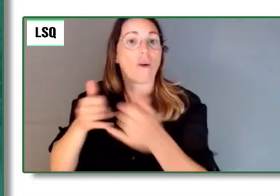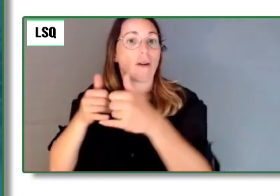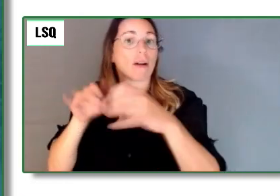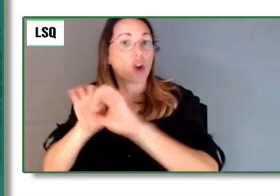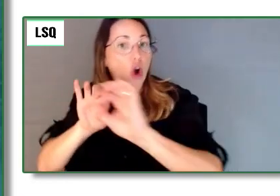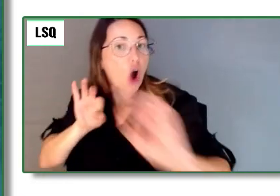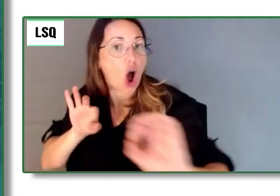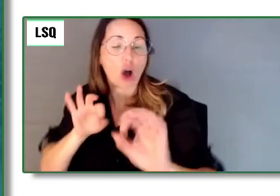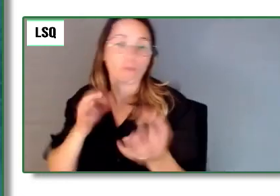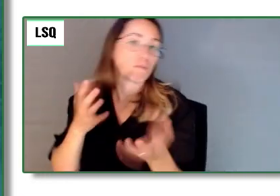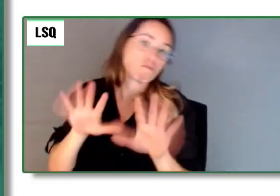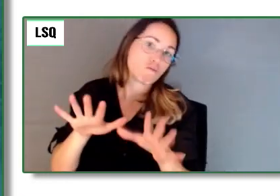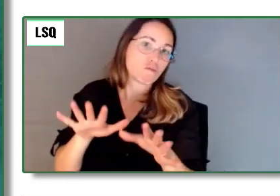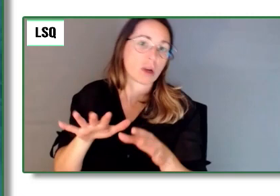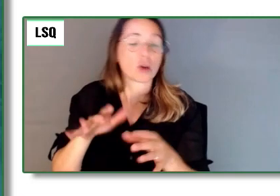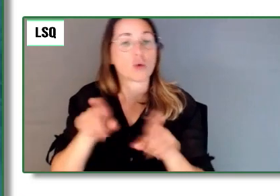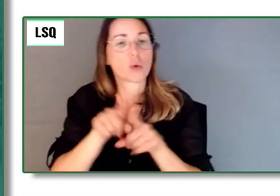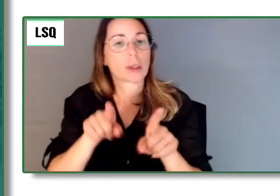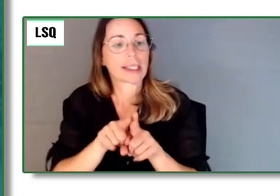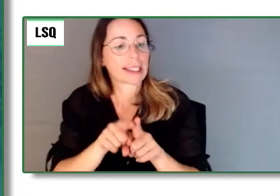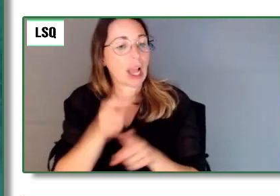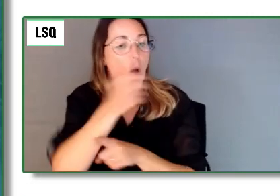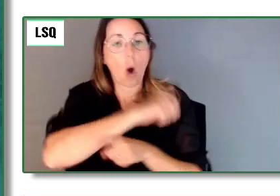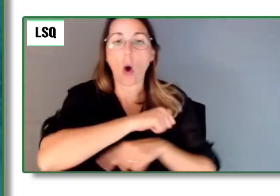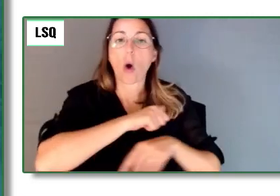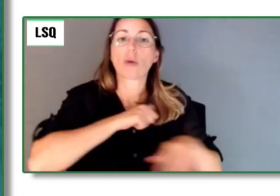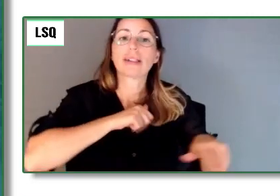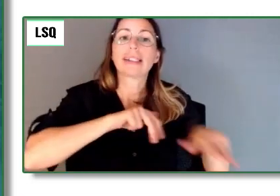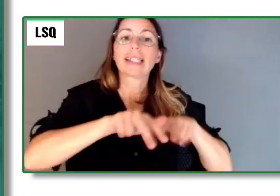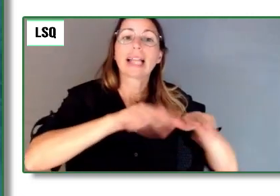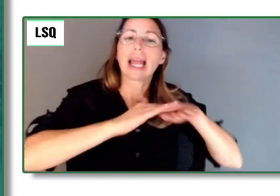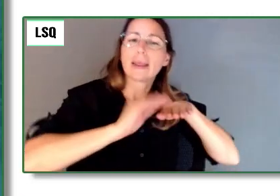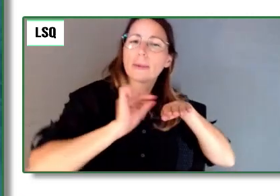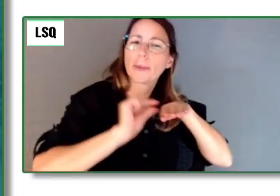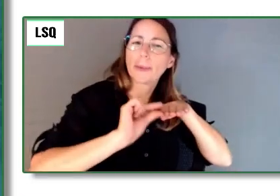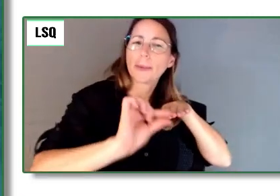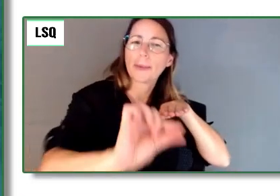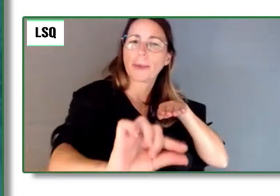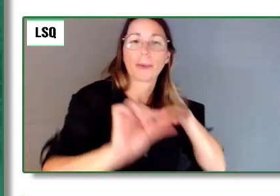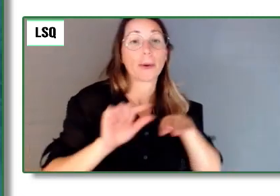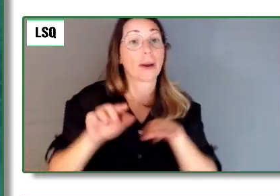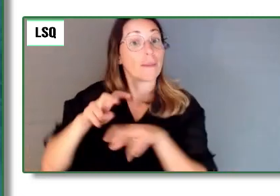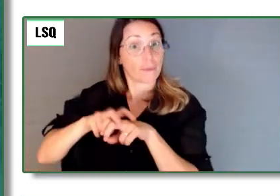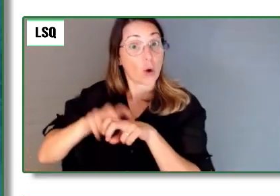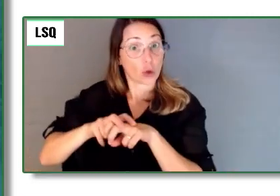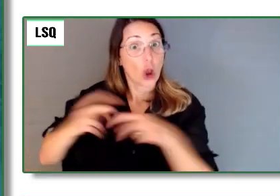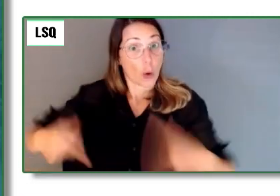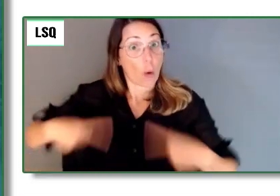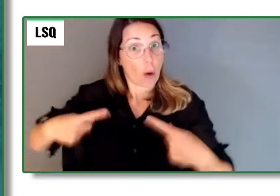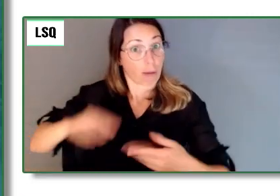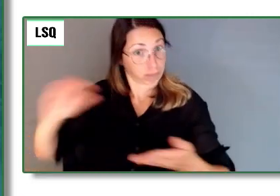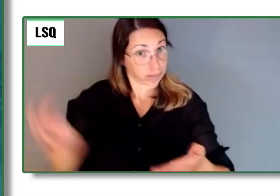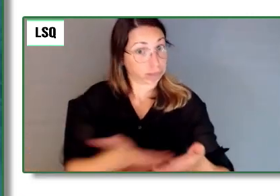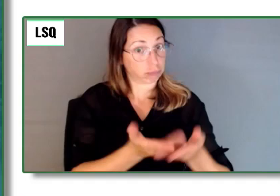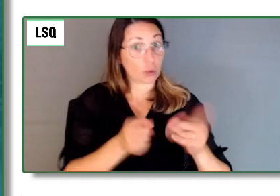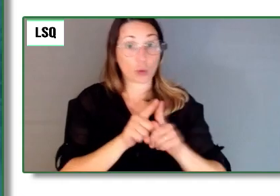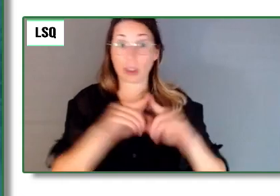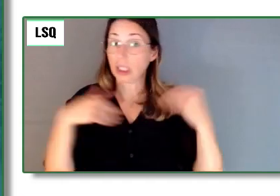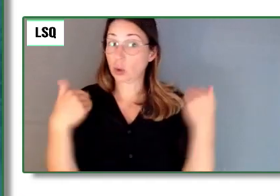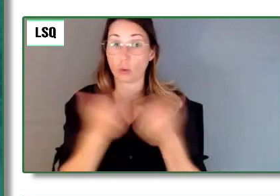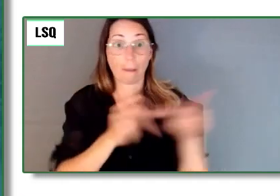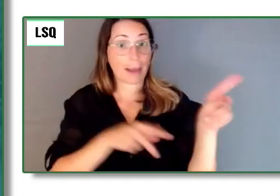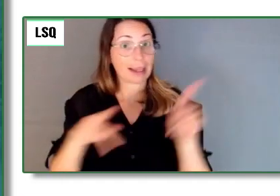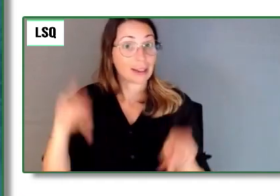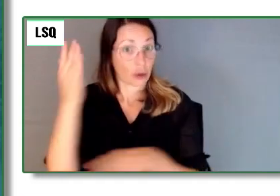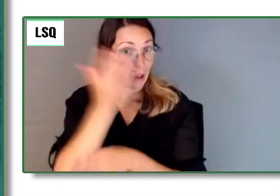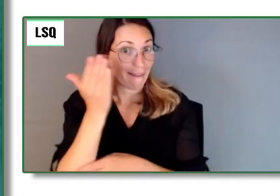toutes les personnes aveugles également avoir de la signalisation en grandes lettres. C'est très bien en braille, évidemment, il faut pouvoir